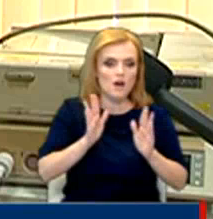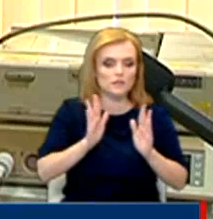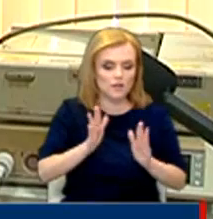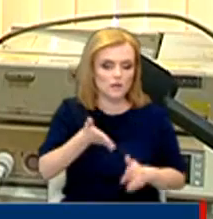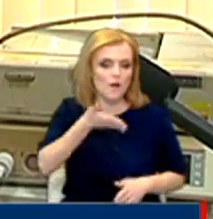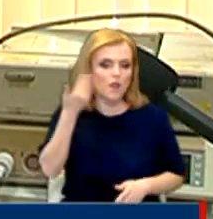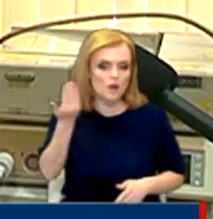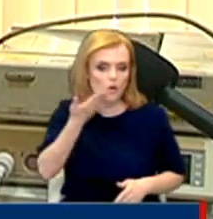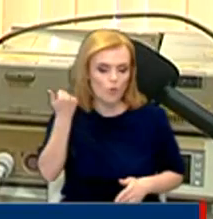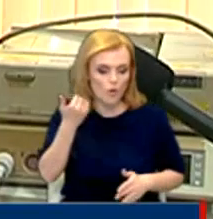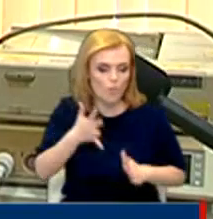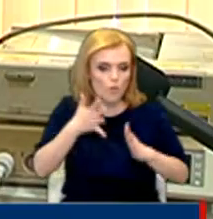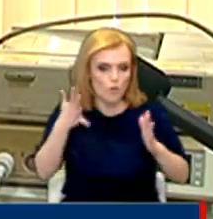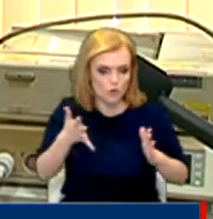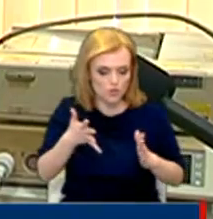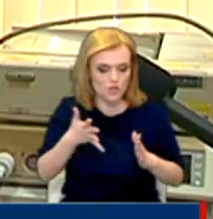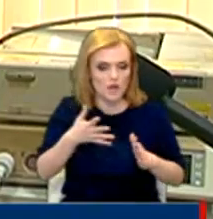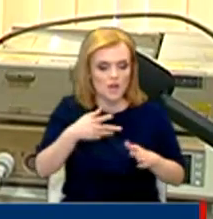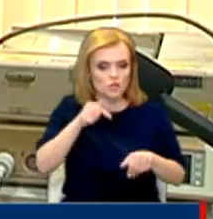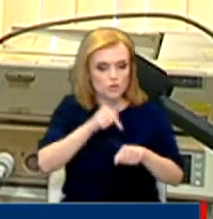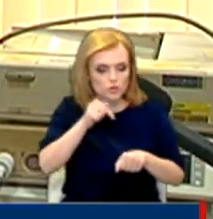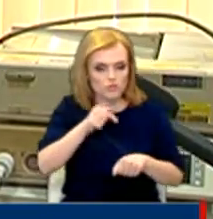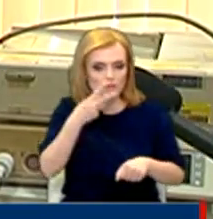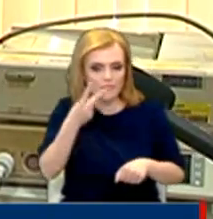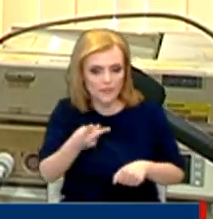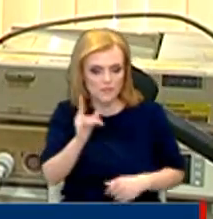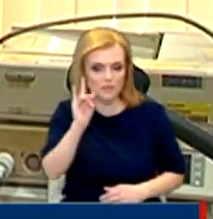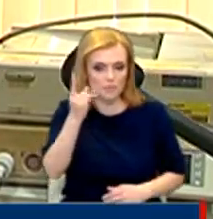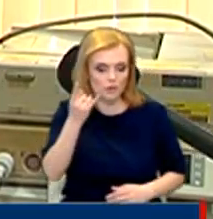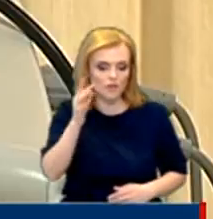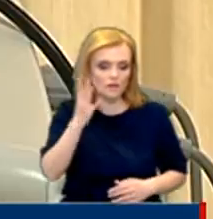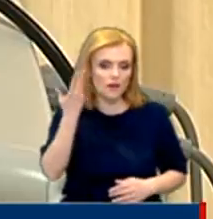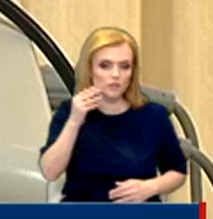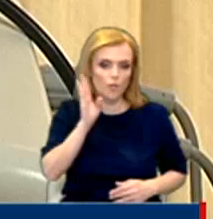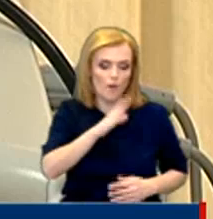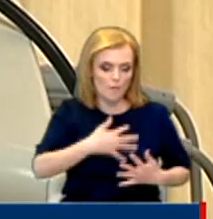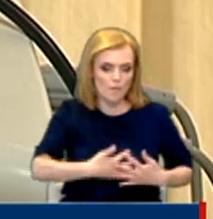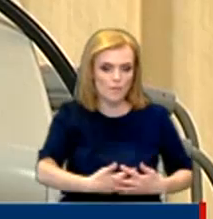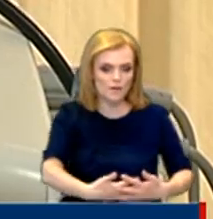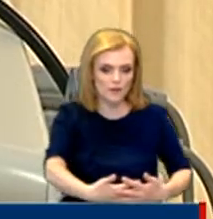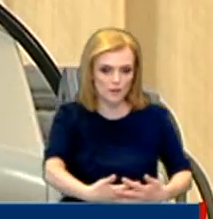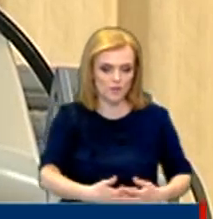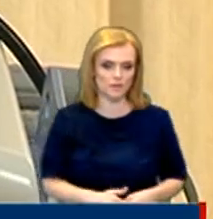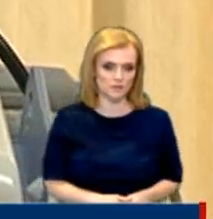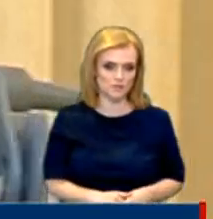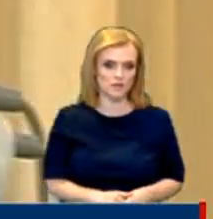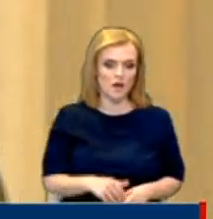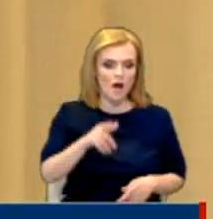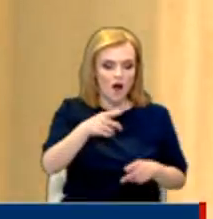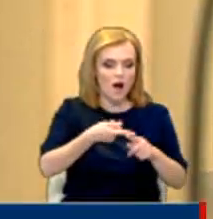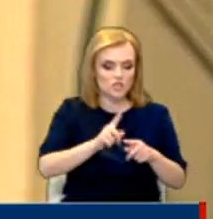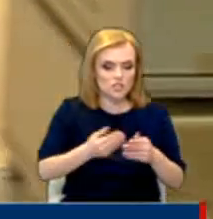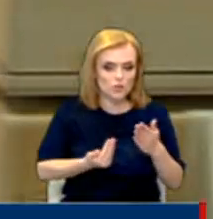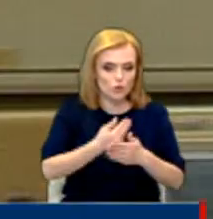intrauterin până la momentul nașterii. Aici este un cardiomonitor nou, care l-am primit tot din ajutorul umanitar,